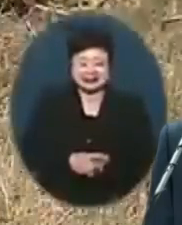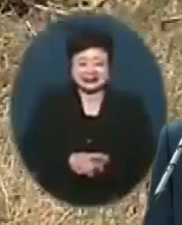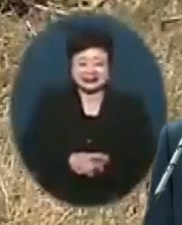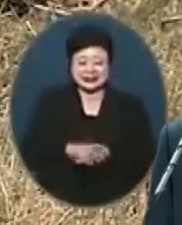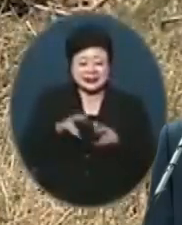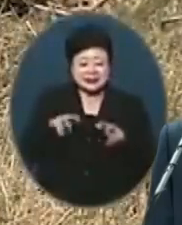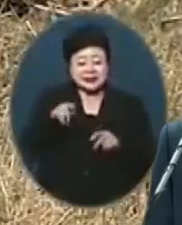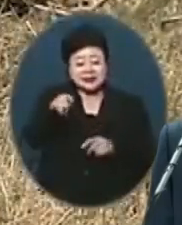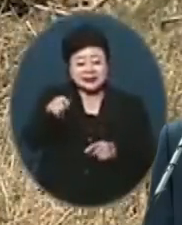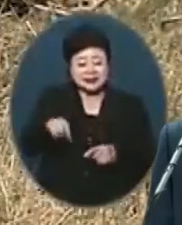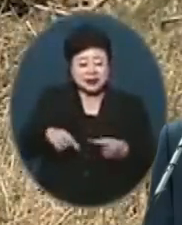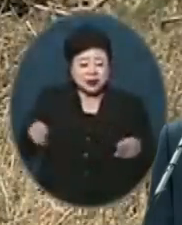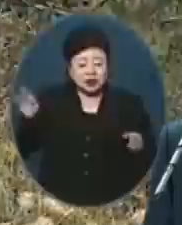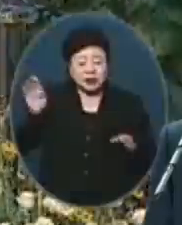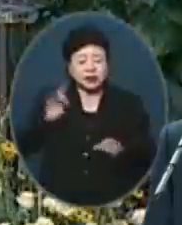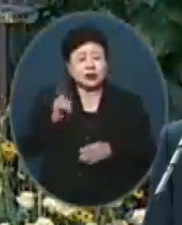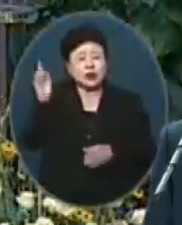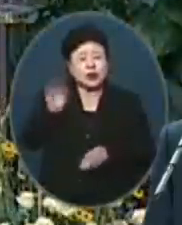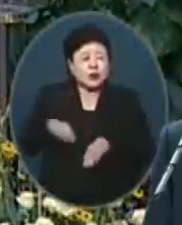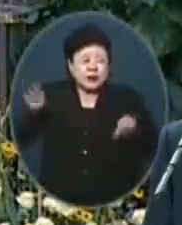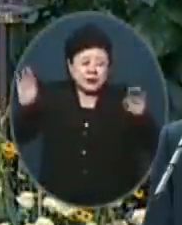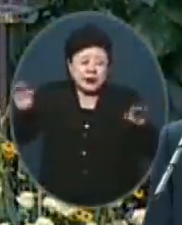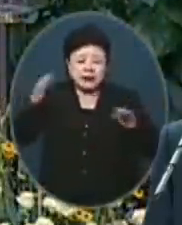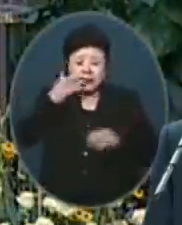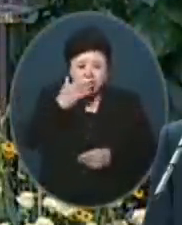저게 공중을 높이 날 수 있는